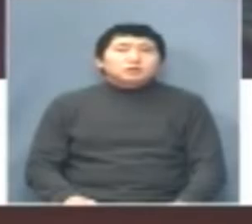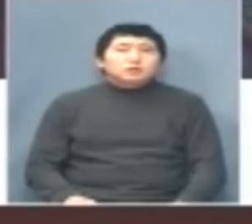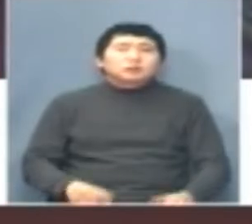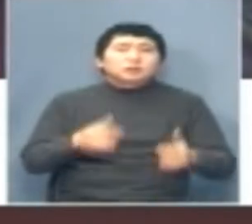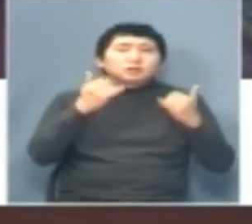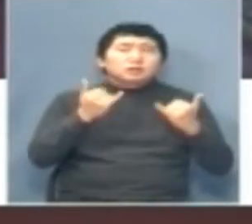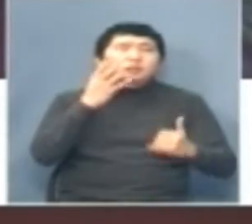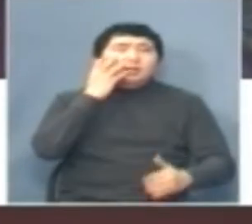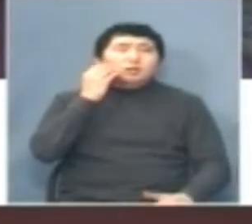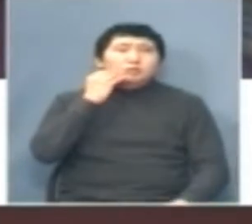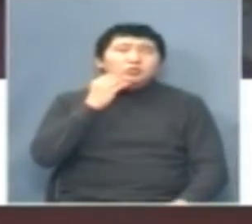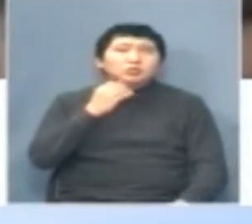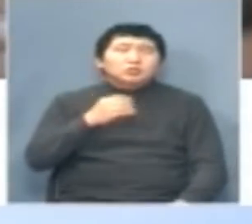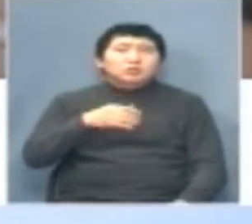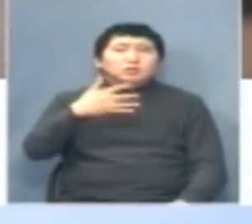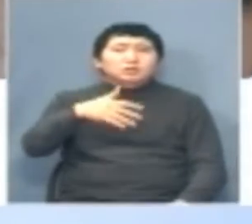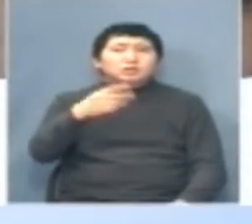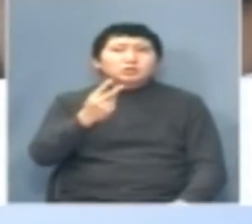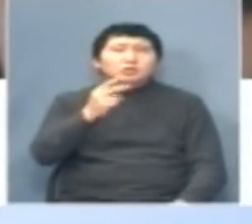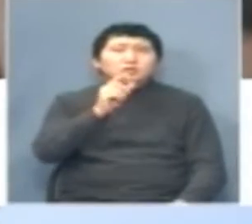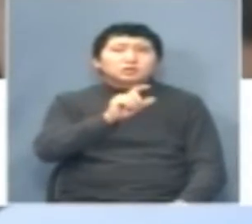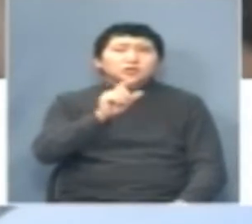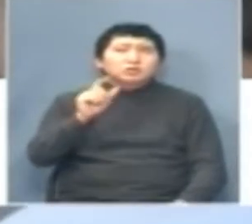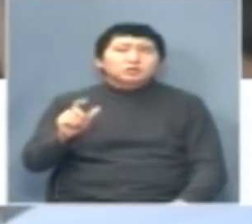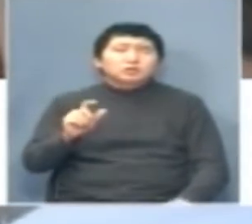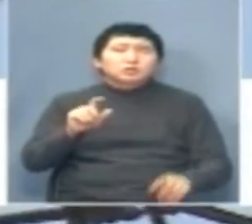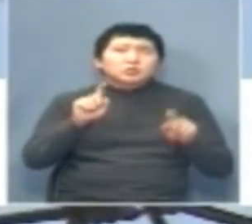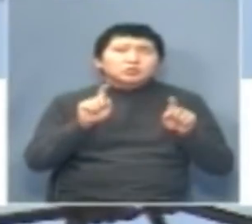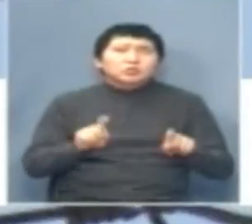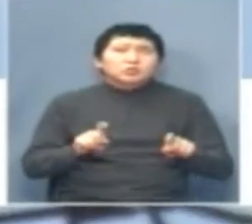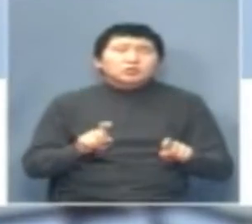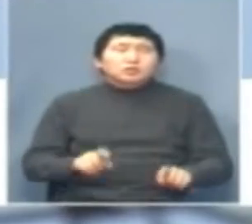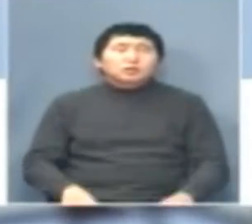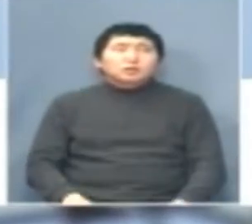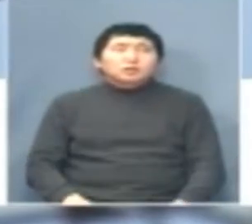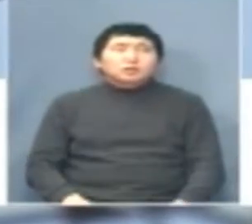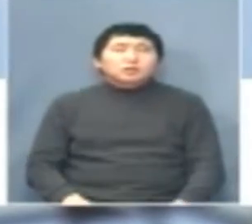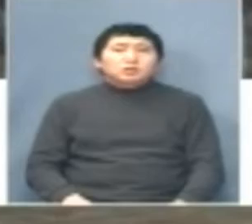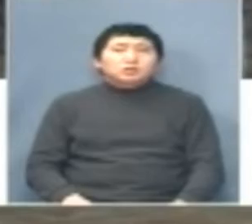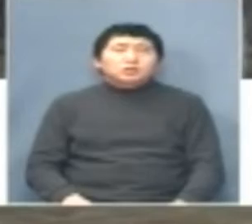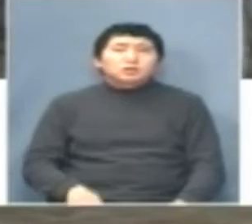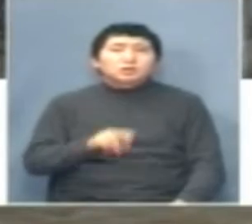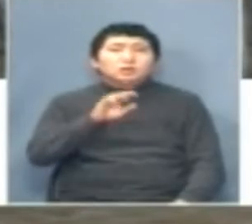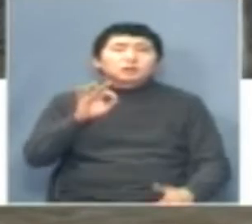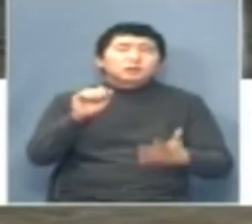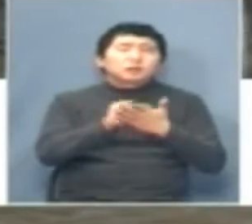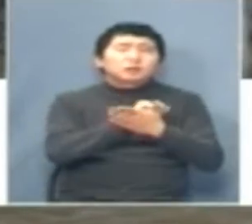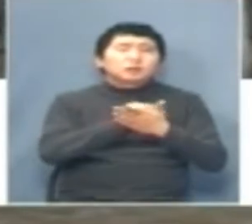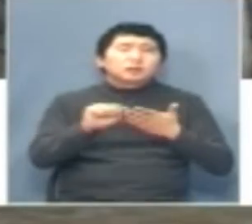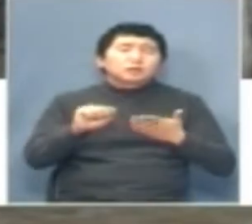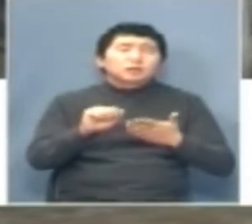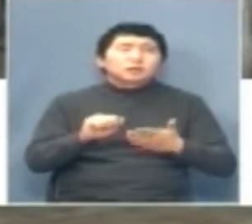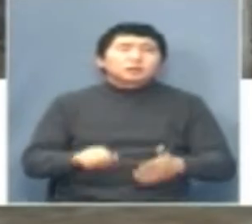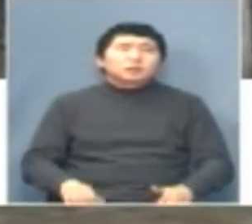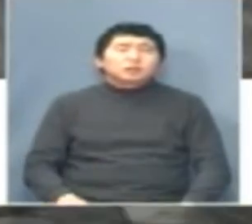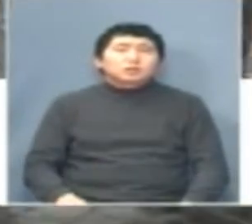Алматыдағы абақтыда 52 жеткіншек отыр. Тек 12-сінің жаза өтеу мерзімі қысқартылуы мүмкін. Жалпы құжат бойынша тым ауыр емес және ауырлығы орташа